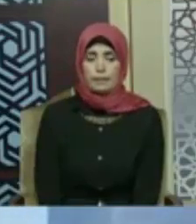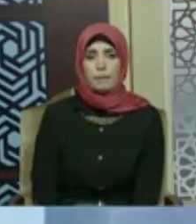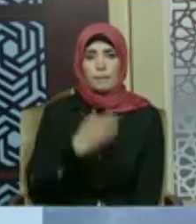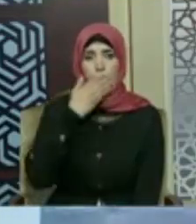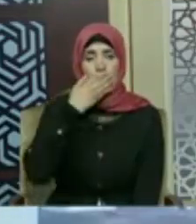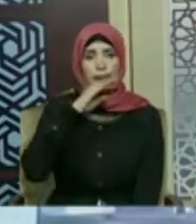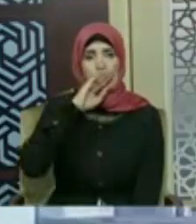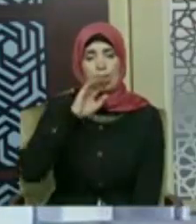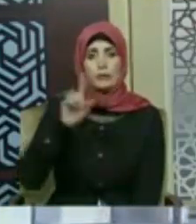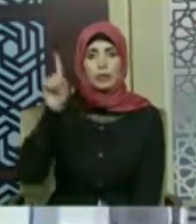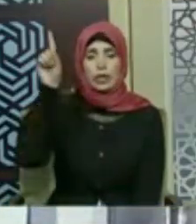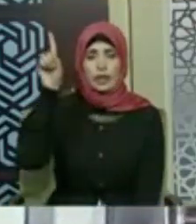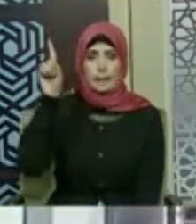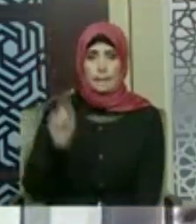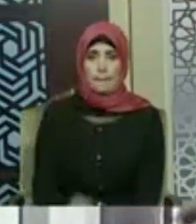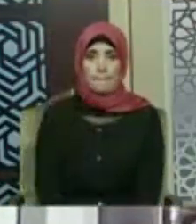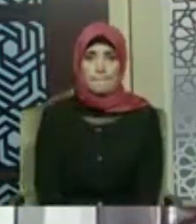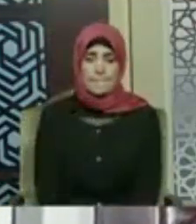الله.